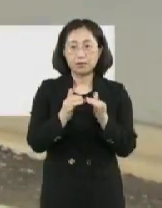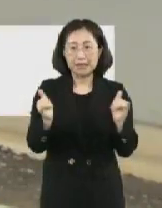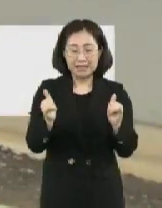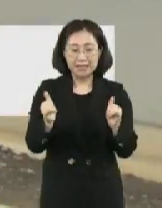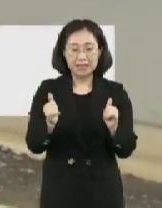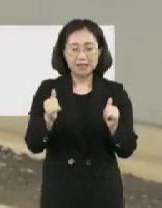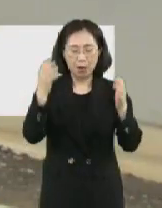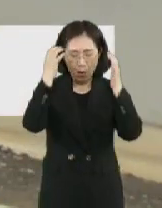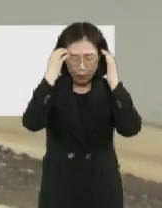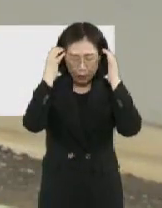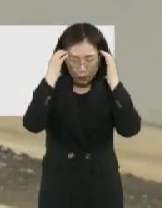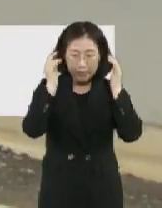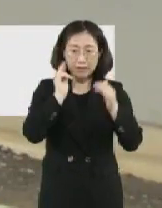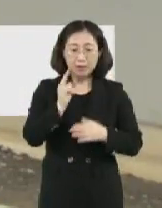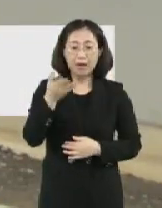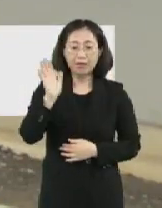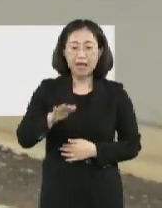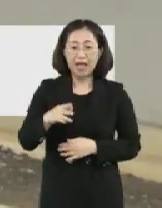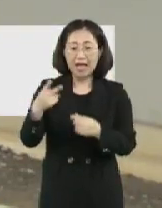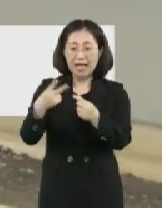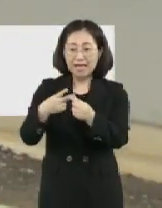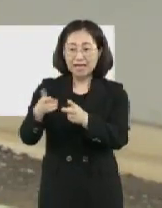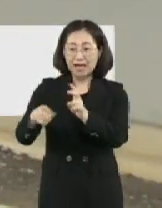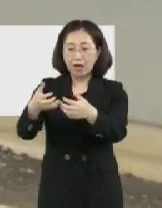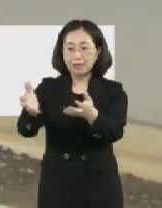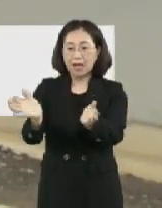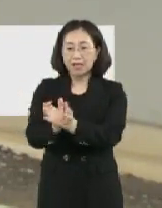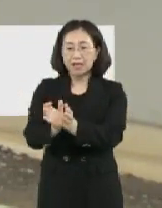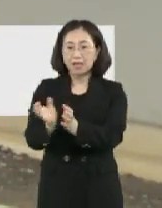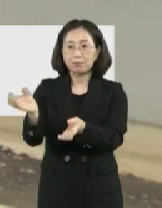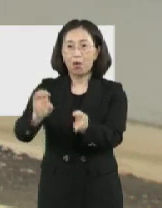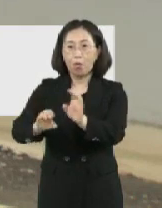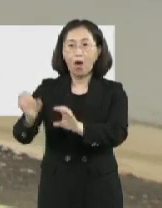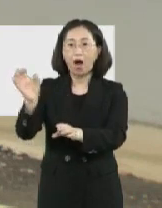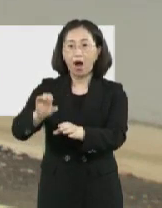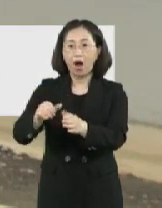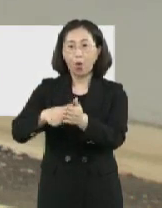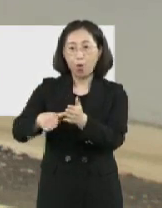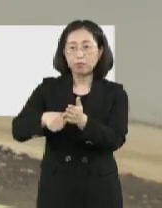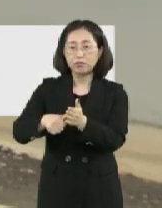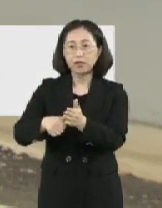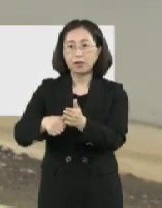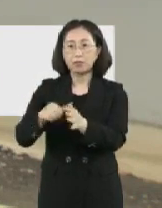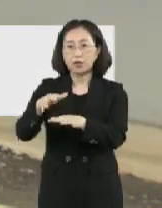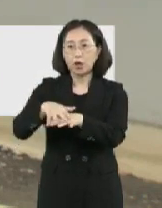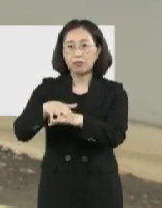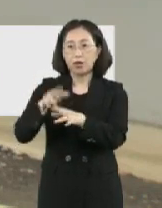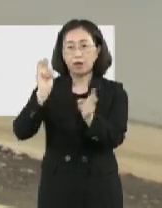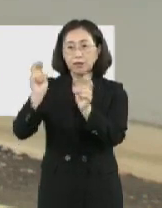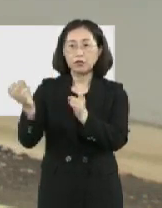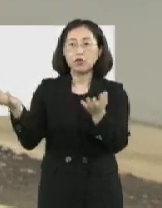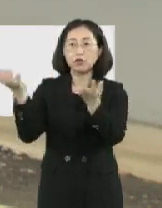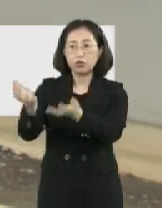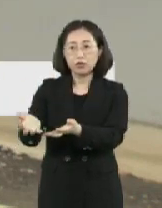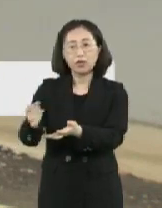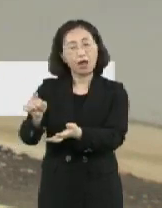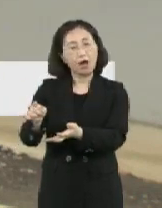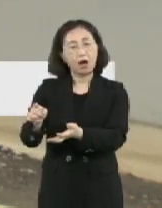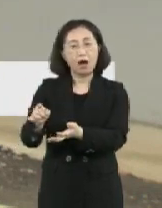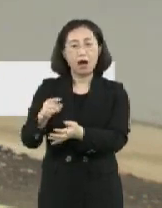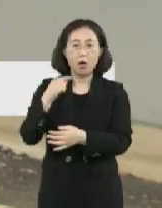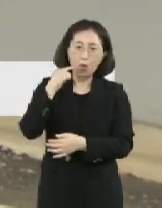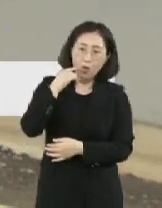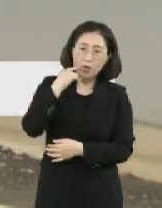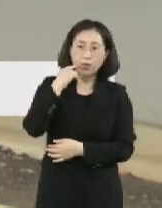다시 2산단을 만들어서 화학이나 고무지품, 섬유 이쪽을 위치해서 생산을 한다는데